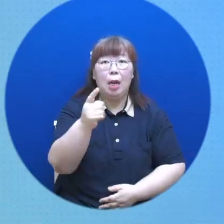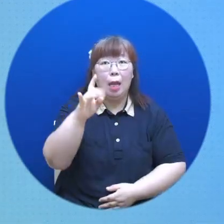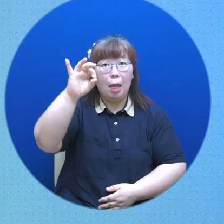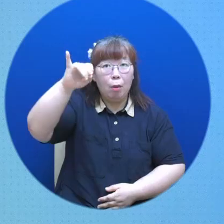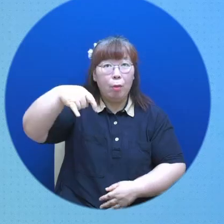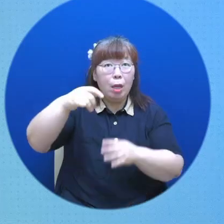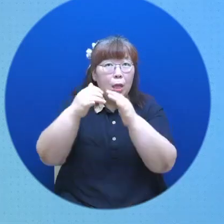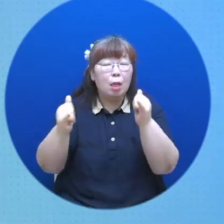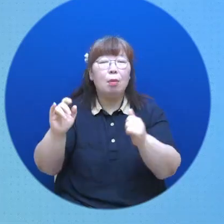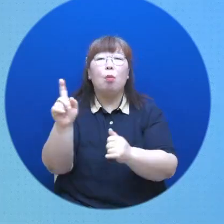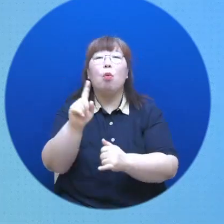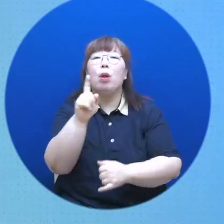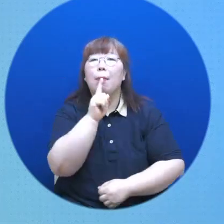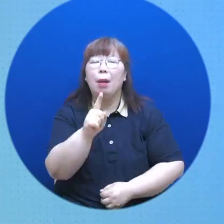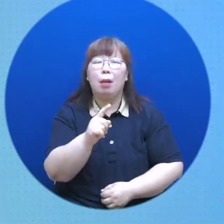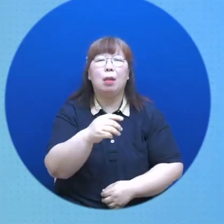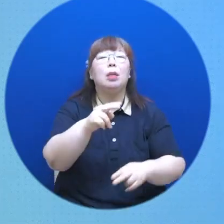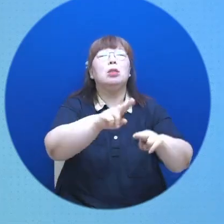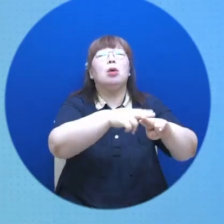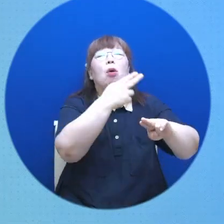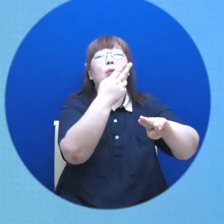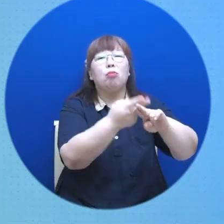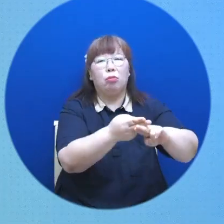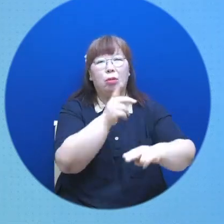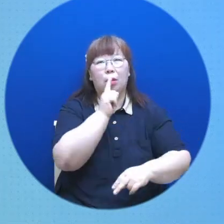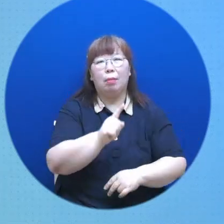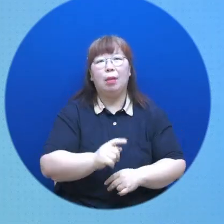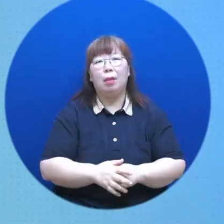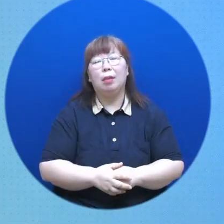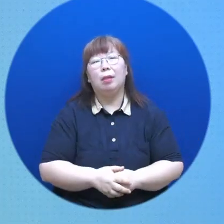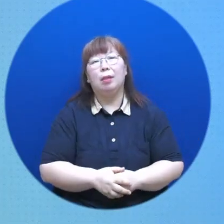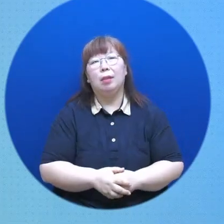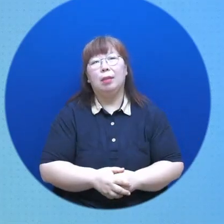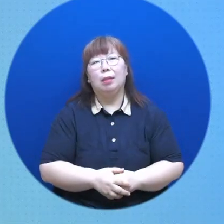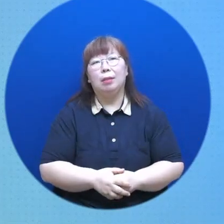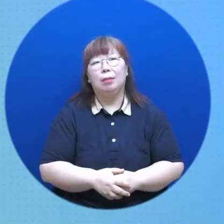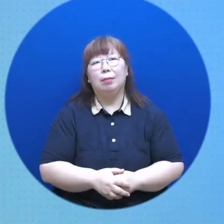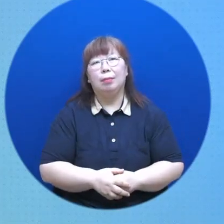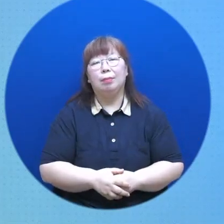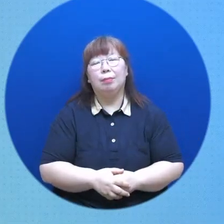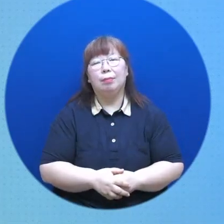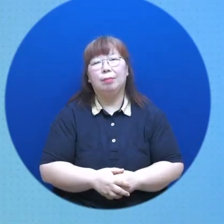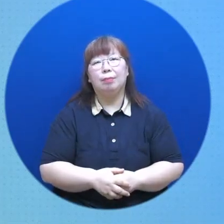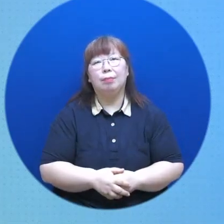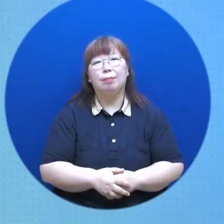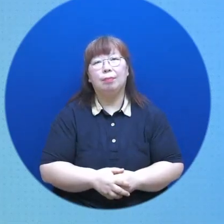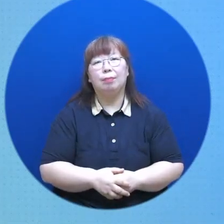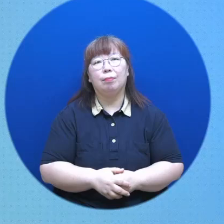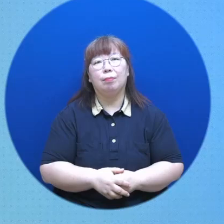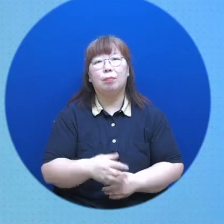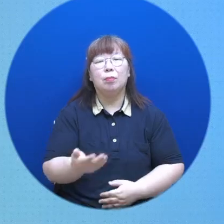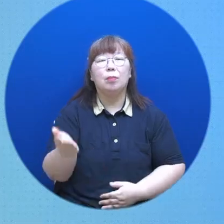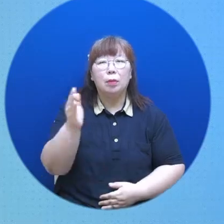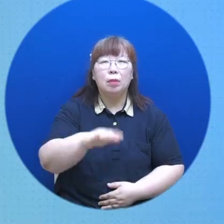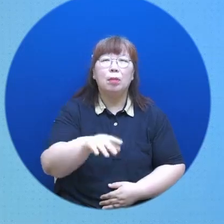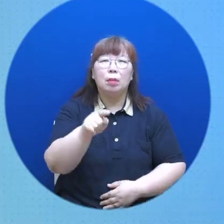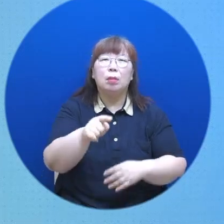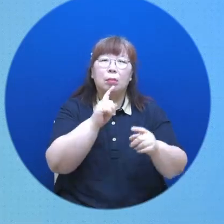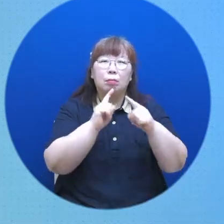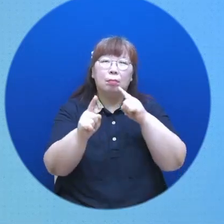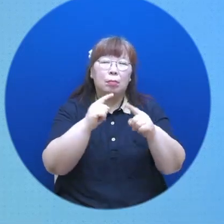부르시죠? 선물이다. 선물이다. 그런데 이 말을 들은